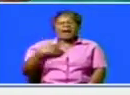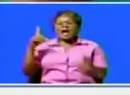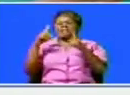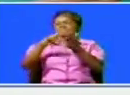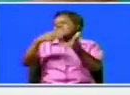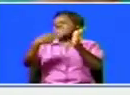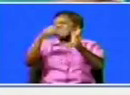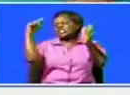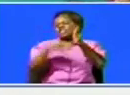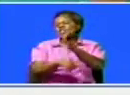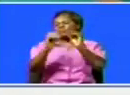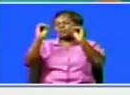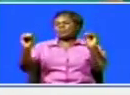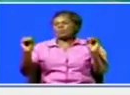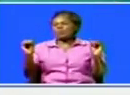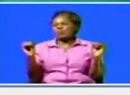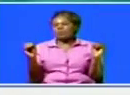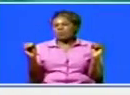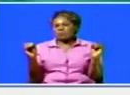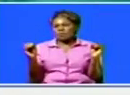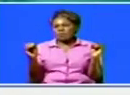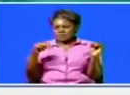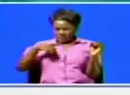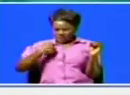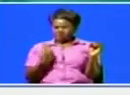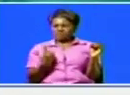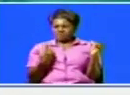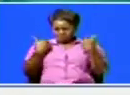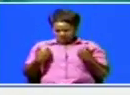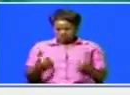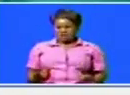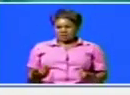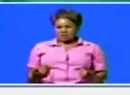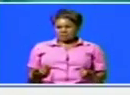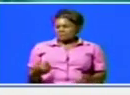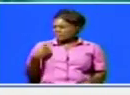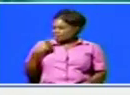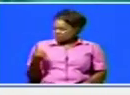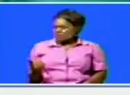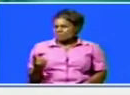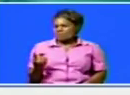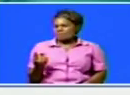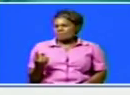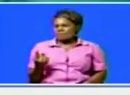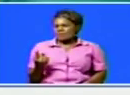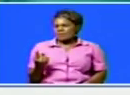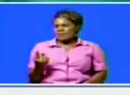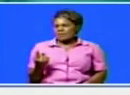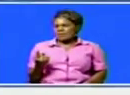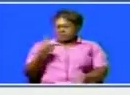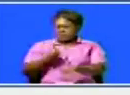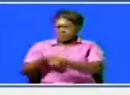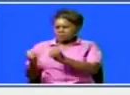maana sana. Maoni yako? Mimi kama Konaya nitasema ya kwamba nikifanya